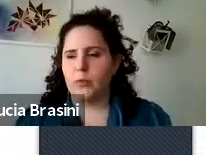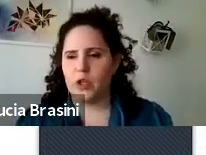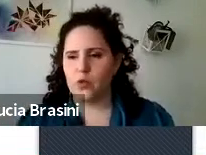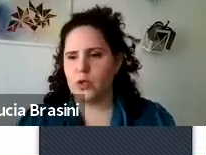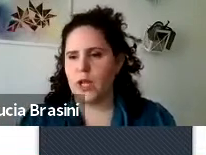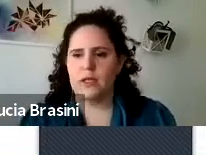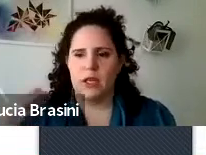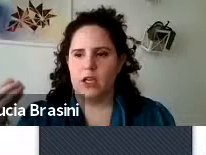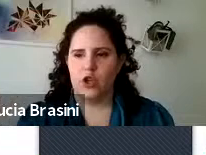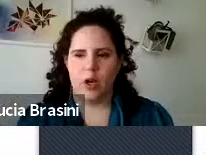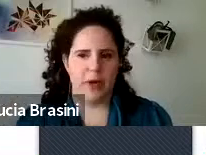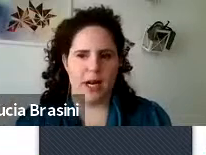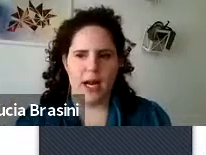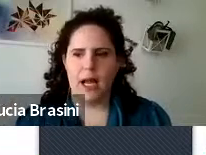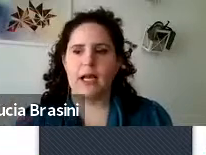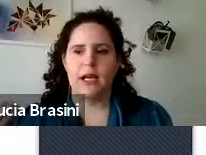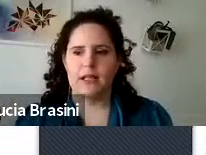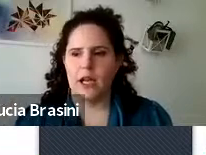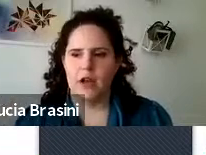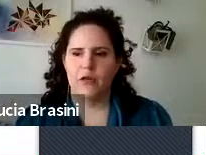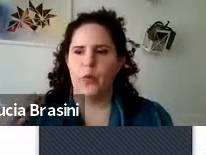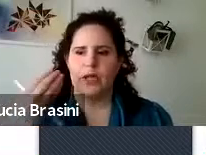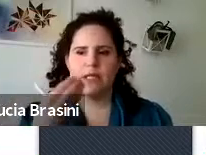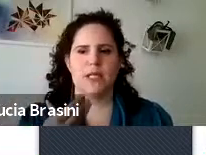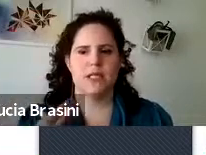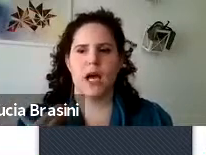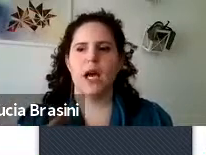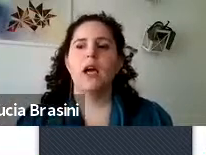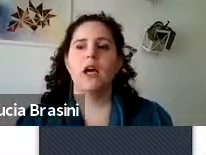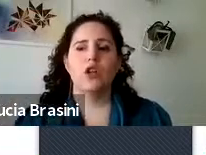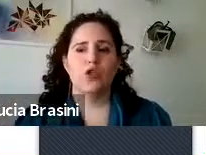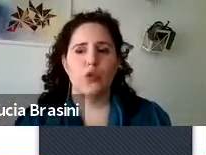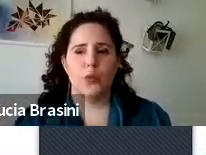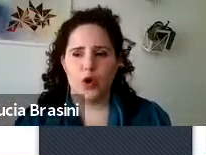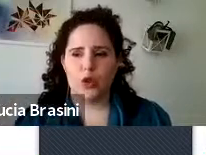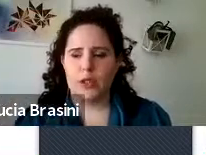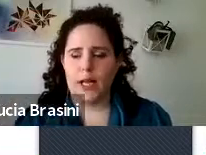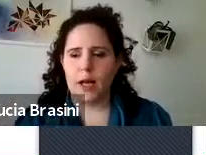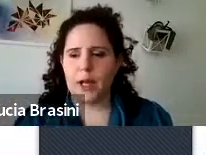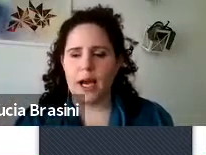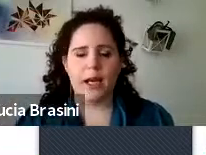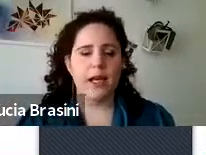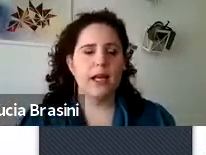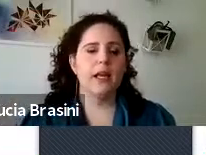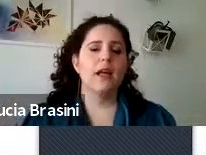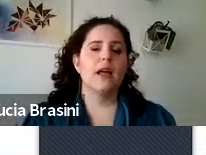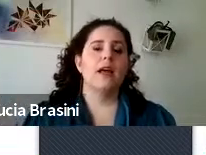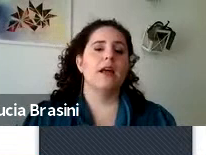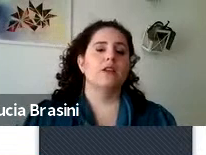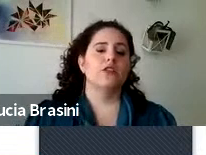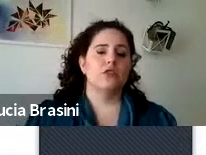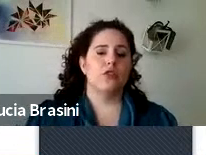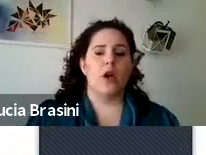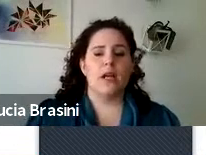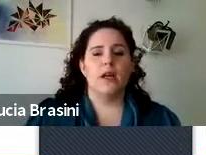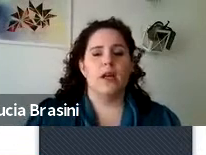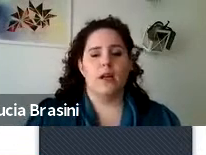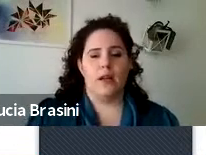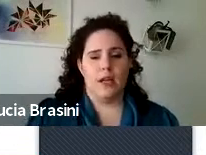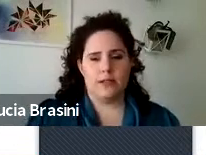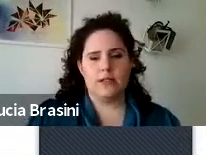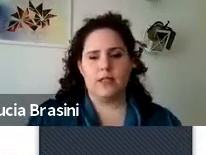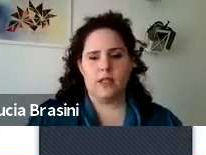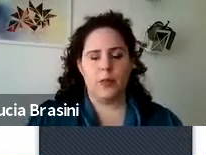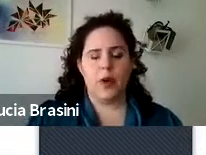invece hanno ottimi risultati, riescono a parlare anche al telefono, quindi senza il supporto del labiale. Ci sono